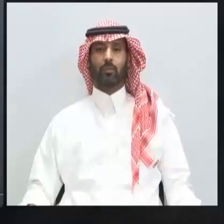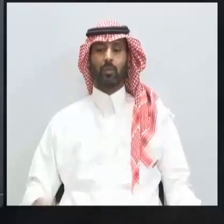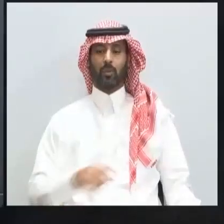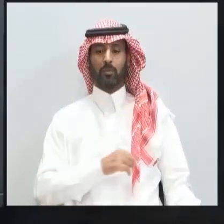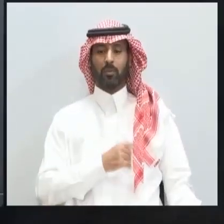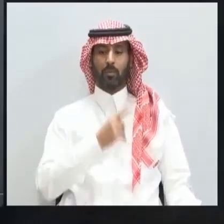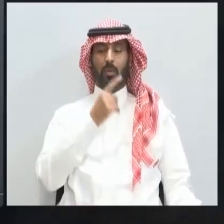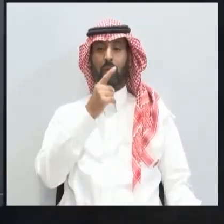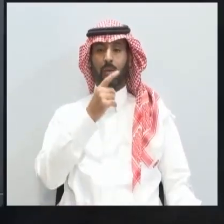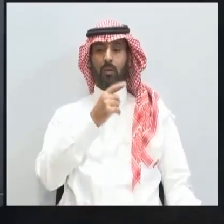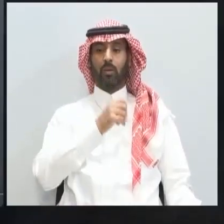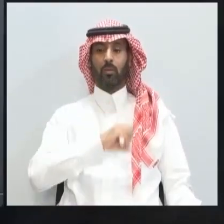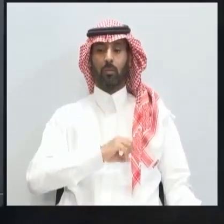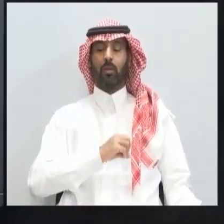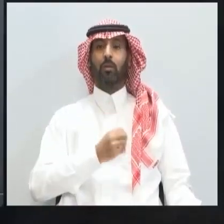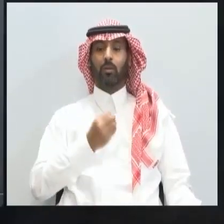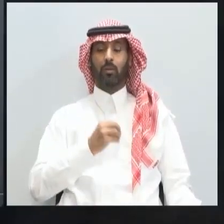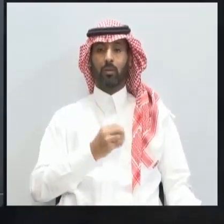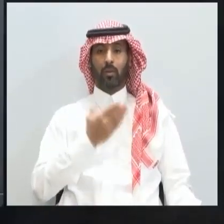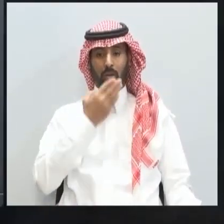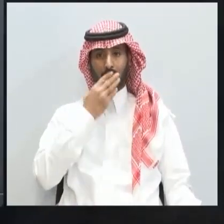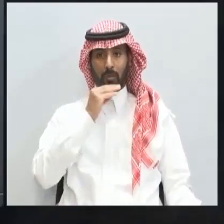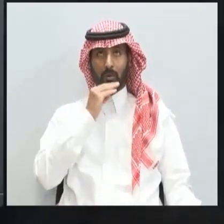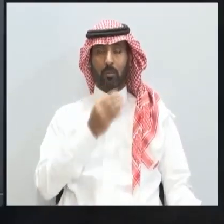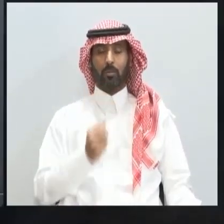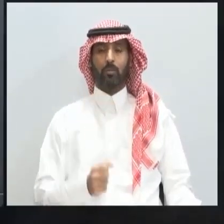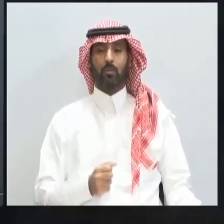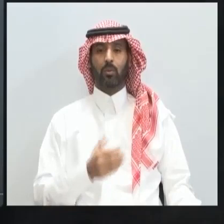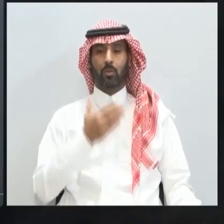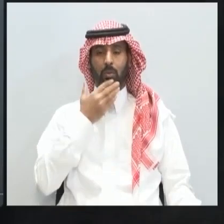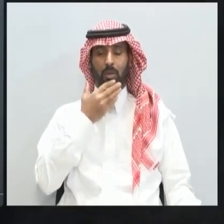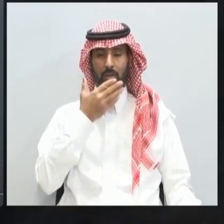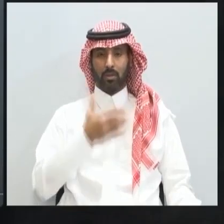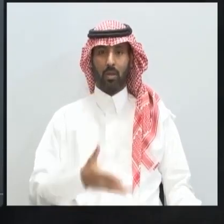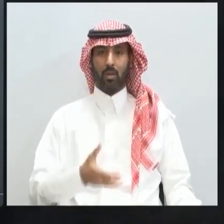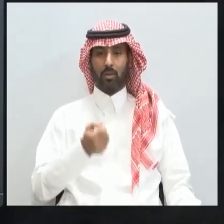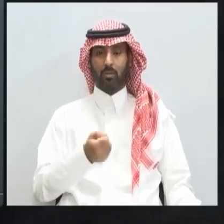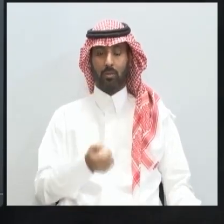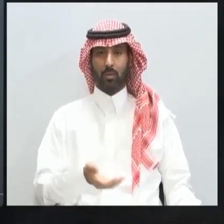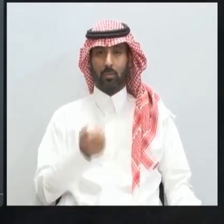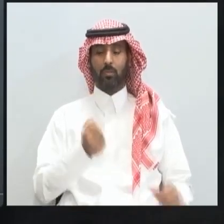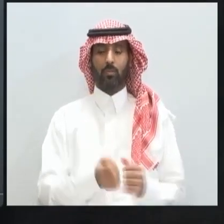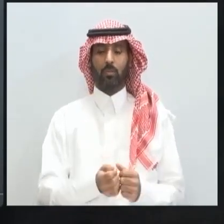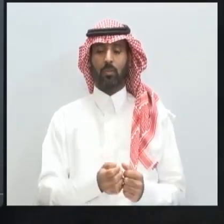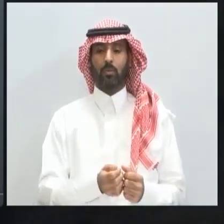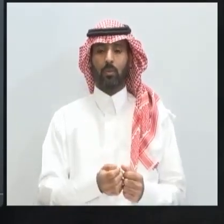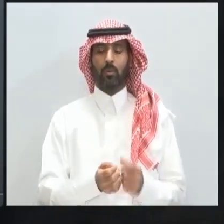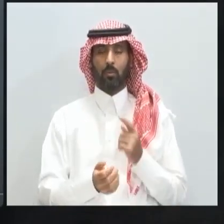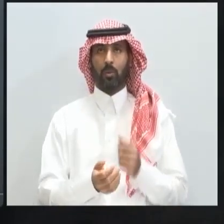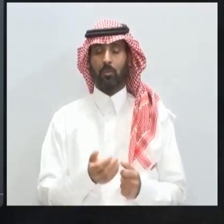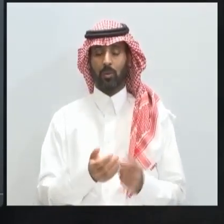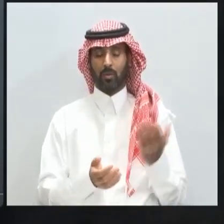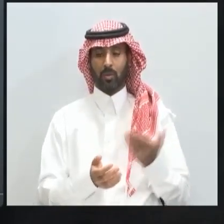بسم الله الرحمن الرحيم الحمد لله رب العالمين والصلاه والسلام على اشرف الانبياء والمرسلين نبينا